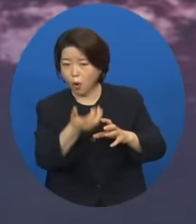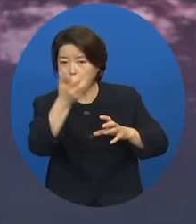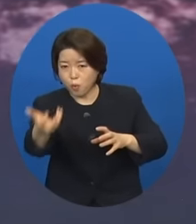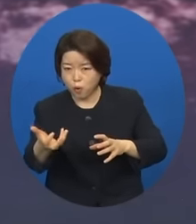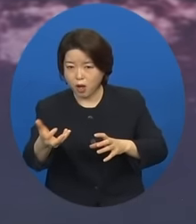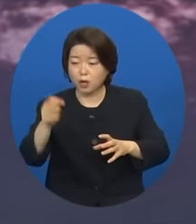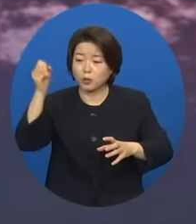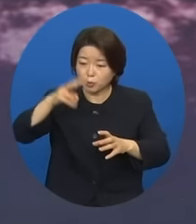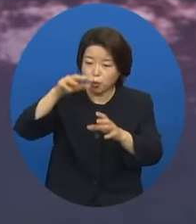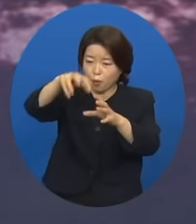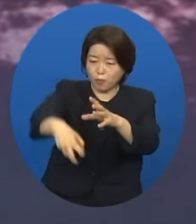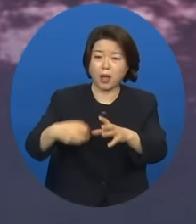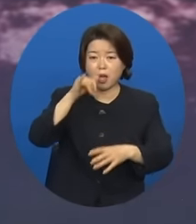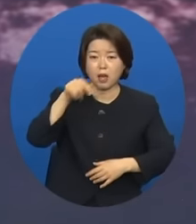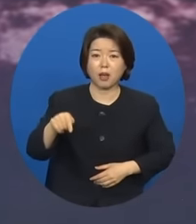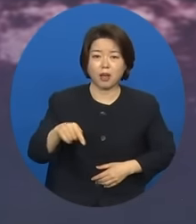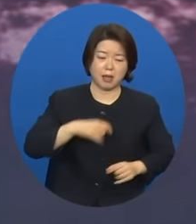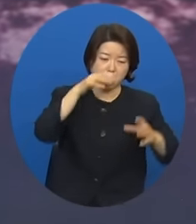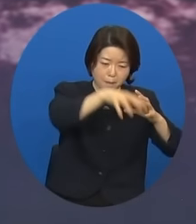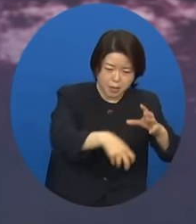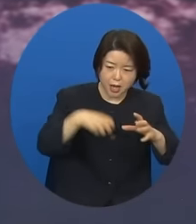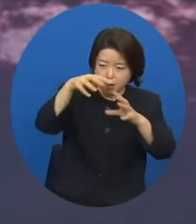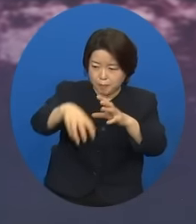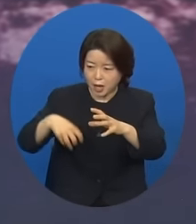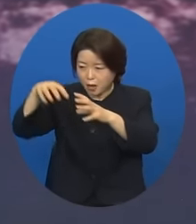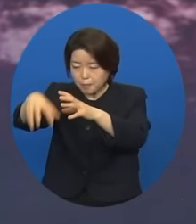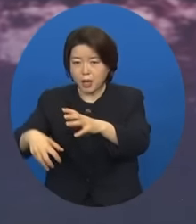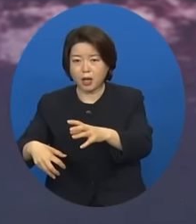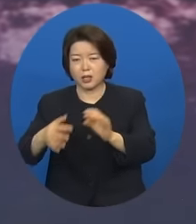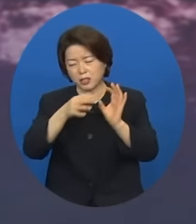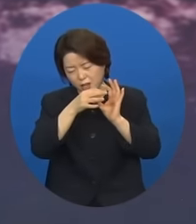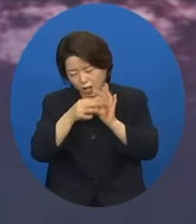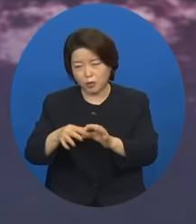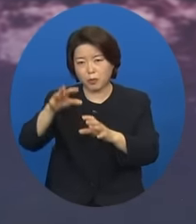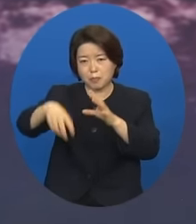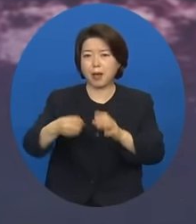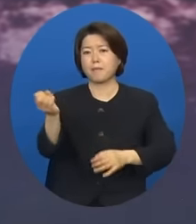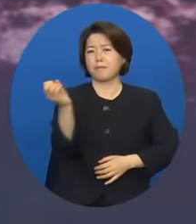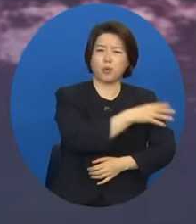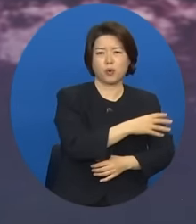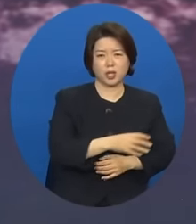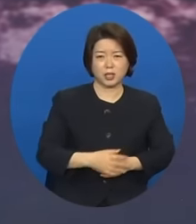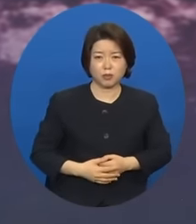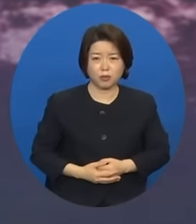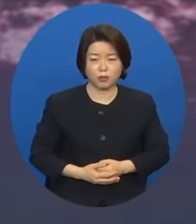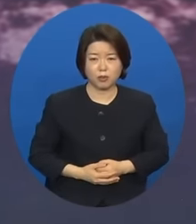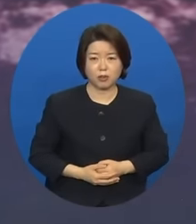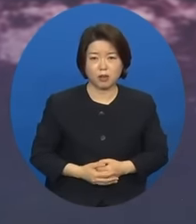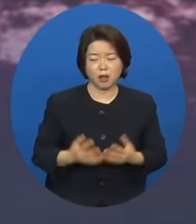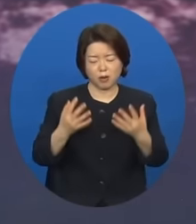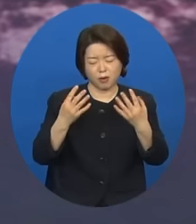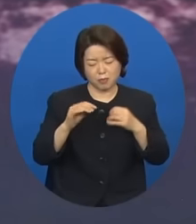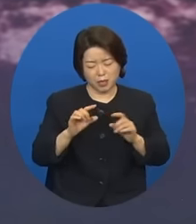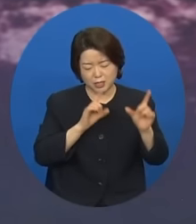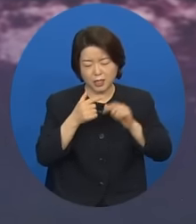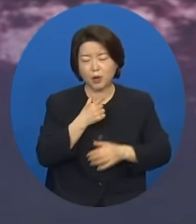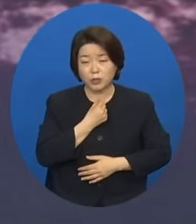종들이 거기서도 의문을 파더라 파더라 파더라 파고 팠더니 얼마나 살고